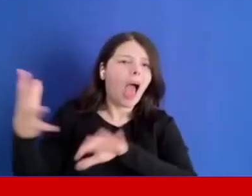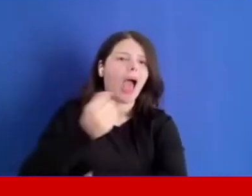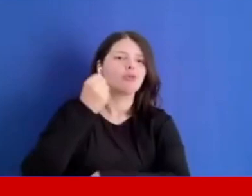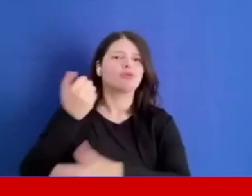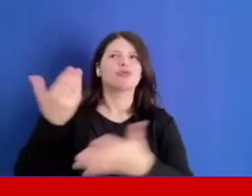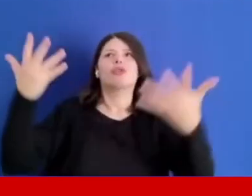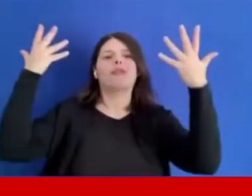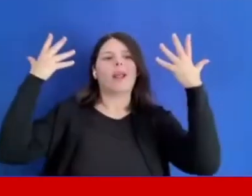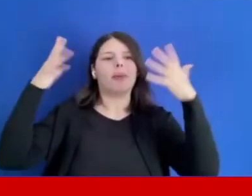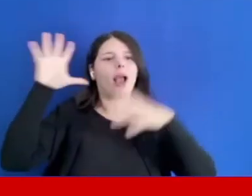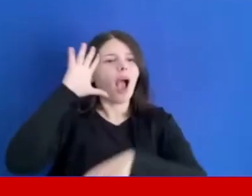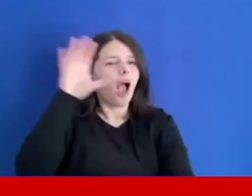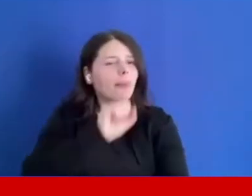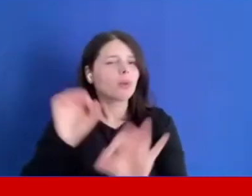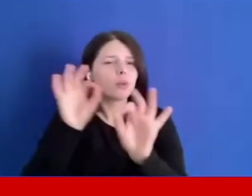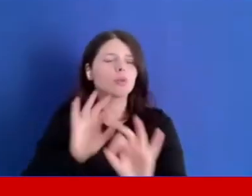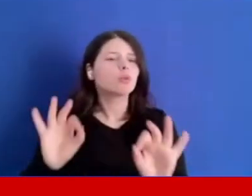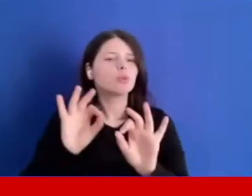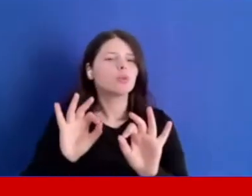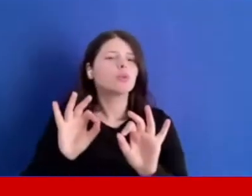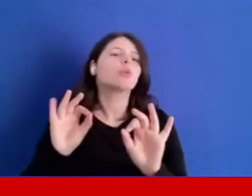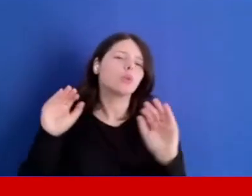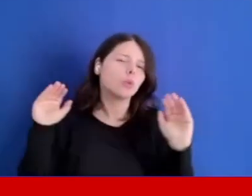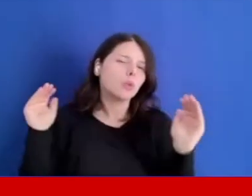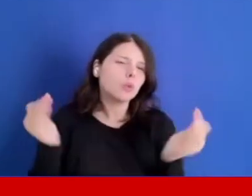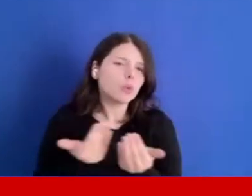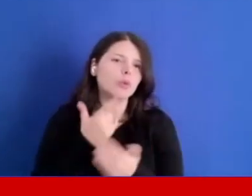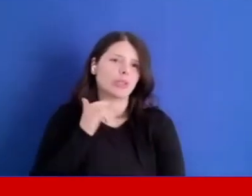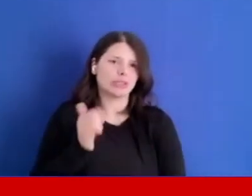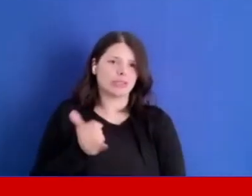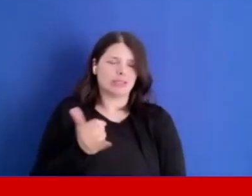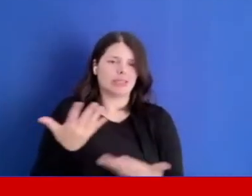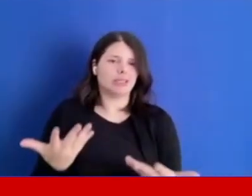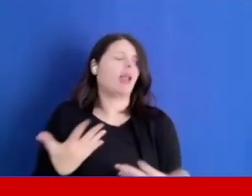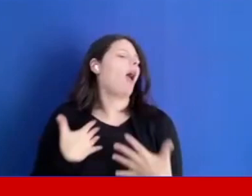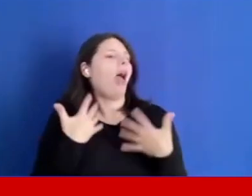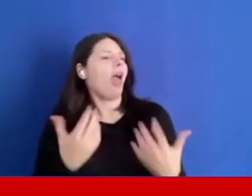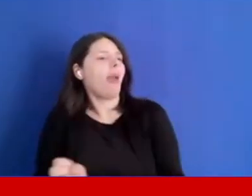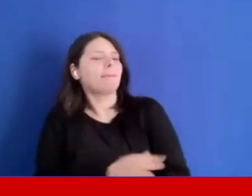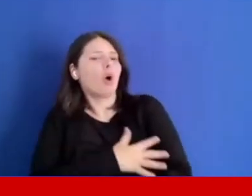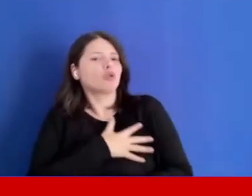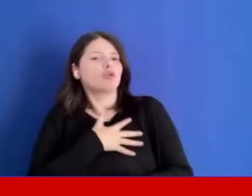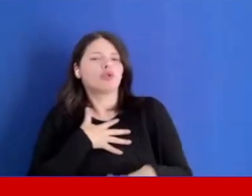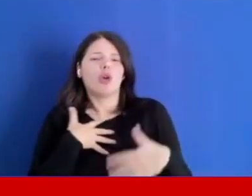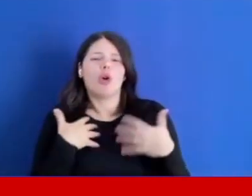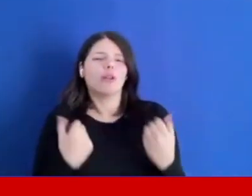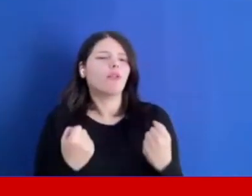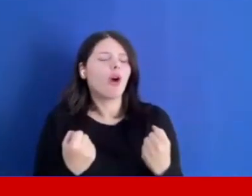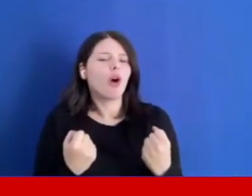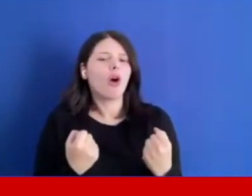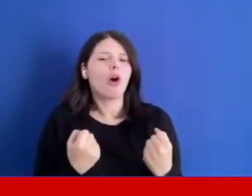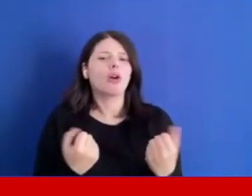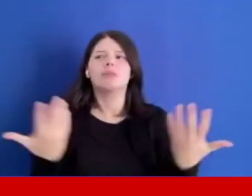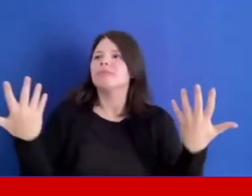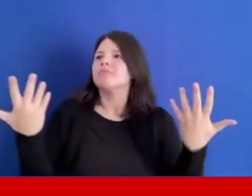alla fine, mi sono emozionata come si sono emozionati gli altri. Oppure adesso io mi posso visitare